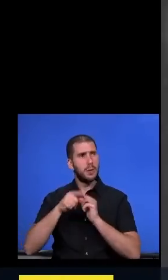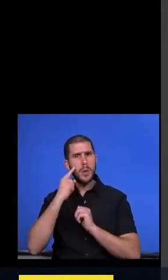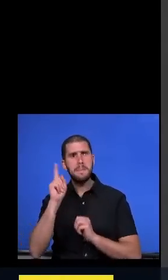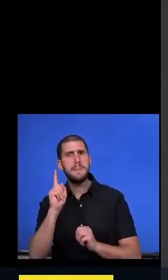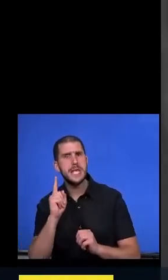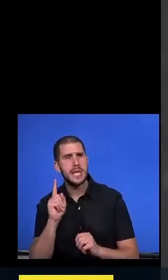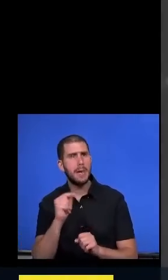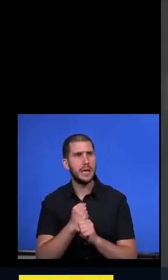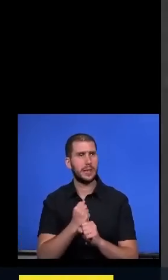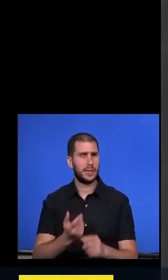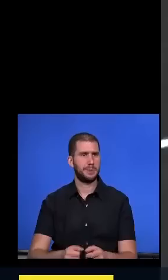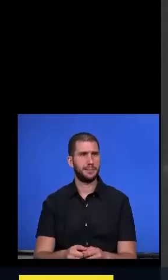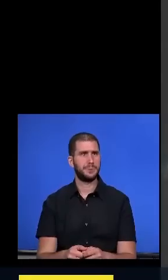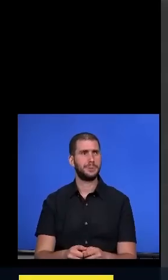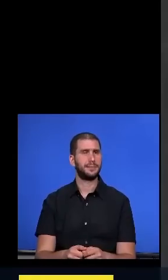זה.